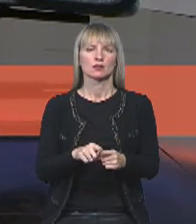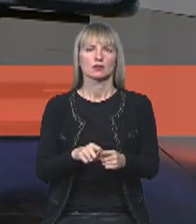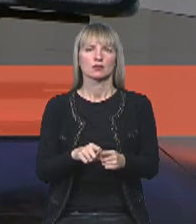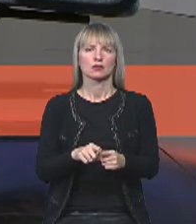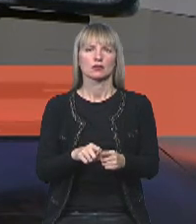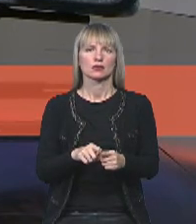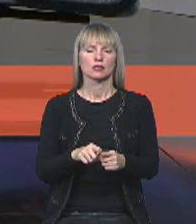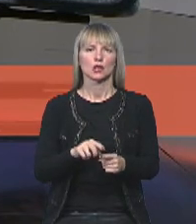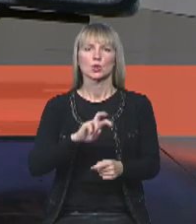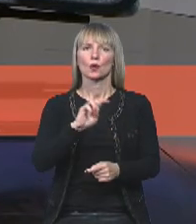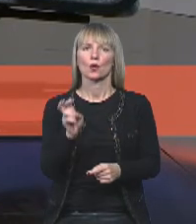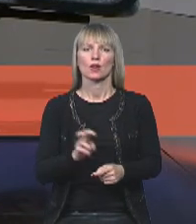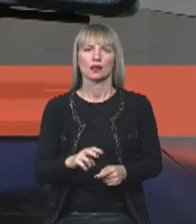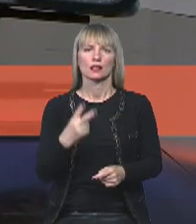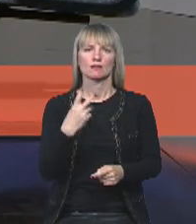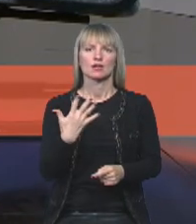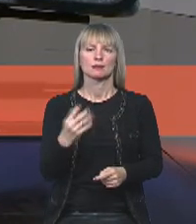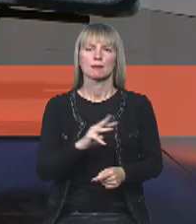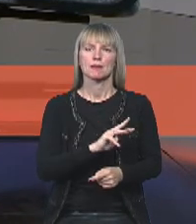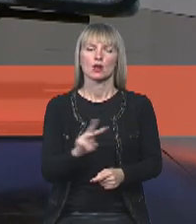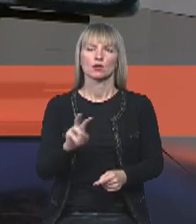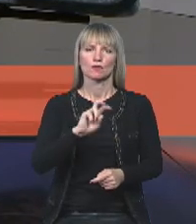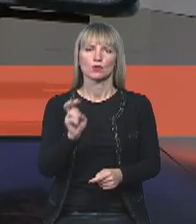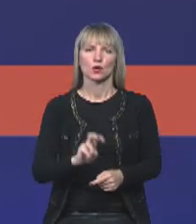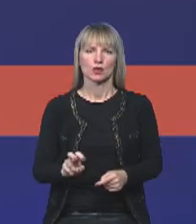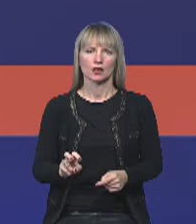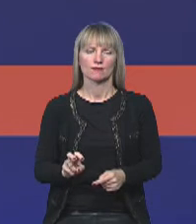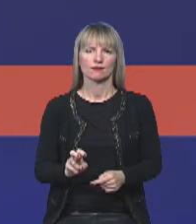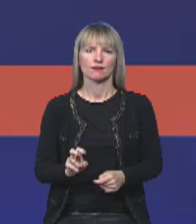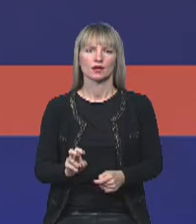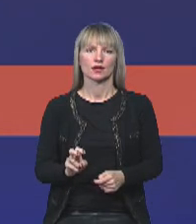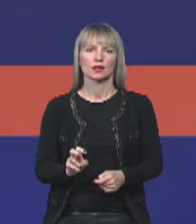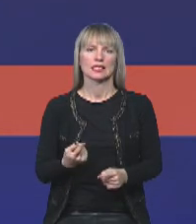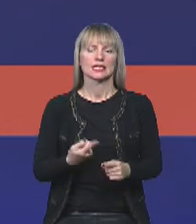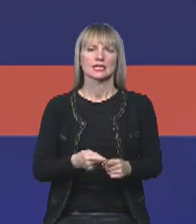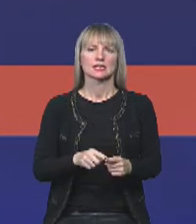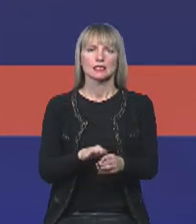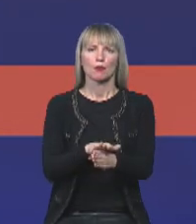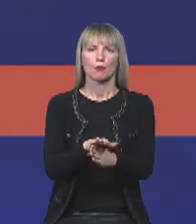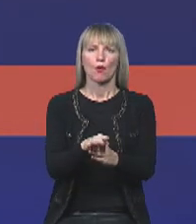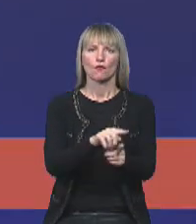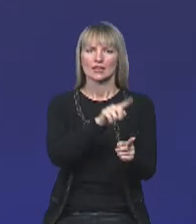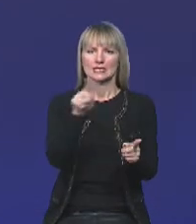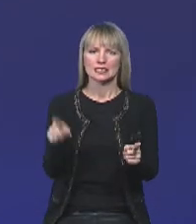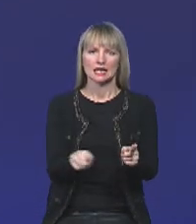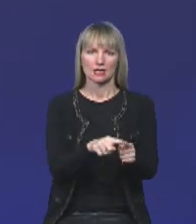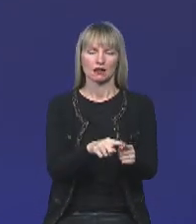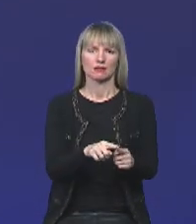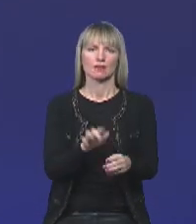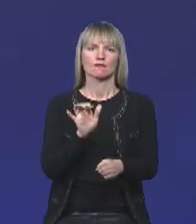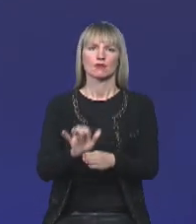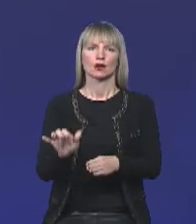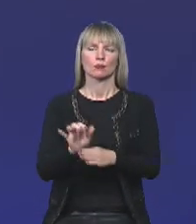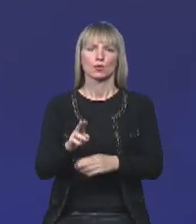не гривень, доларів. До 25 мільйонів доларів. Так. Це повний цикл із виробництвом